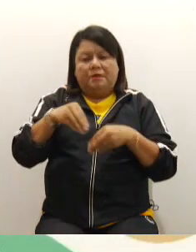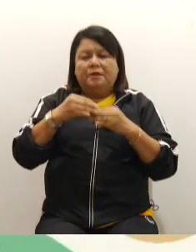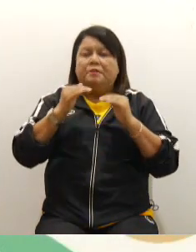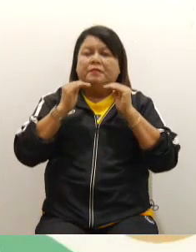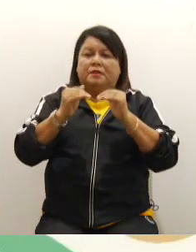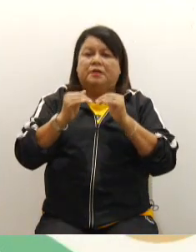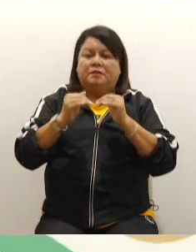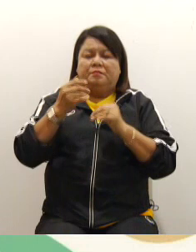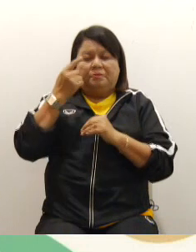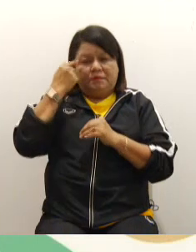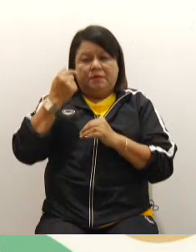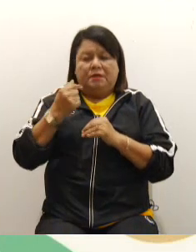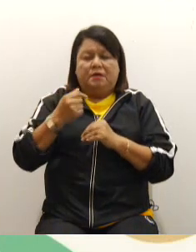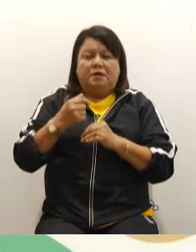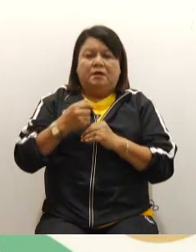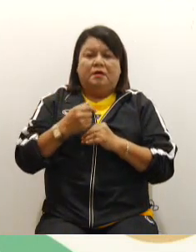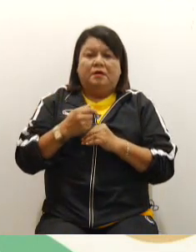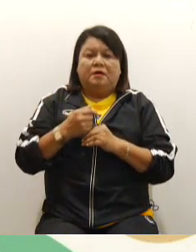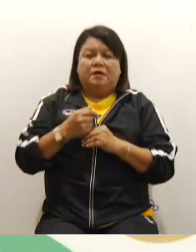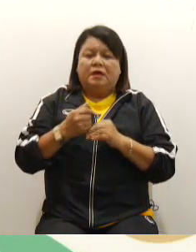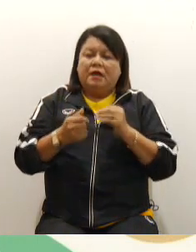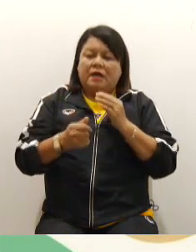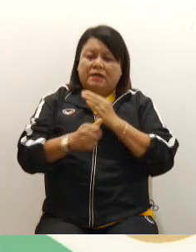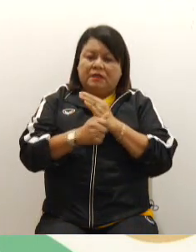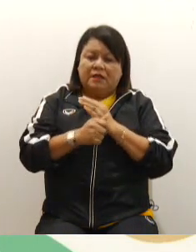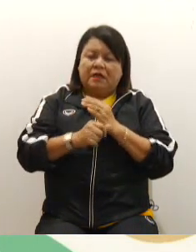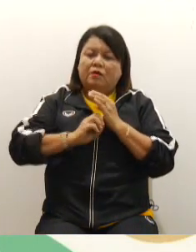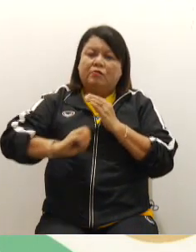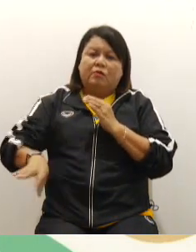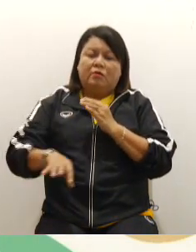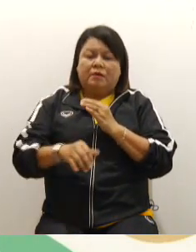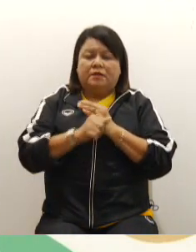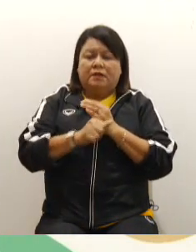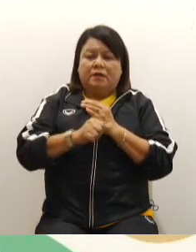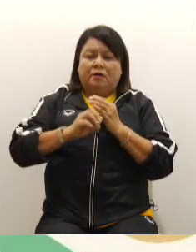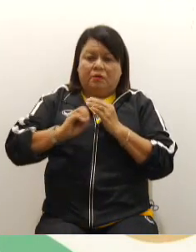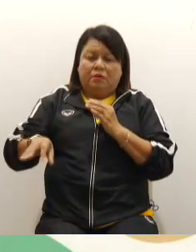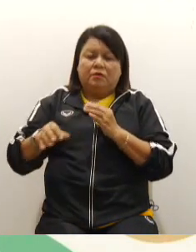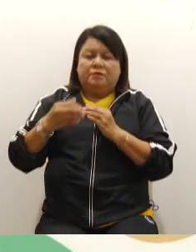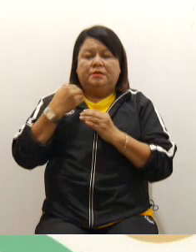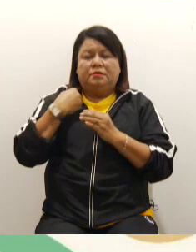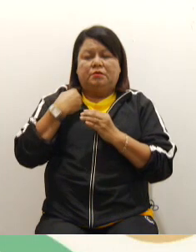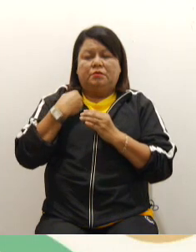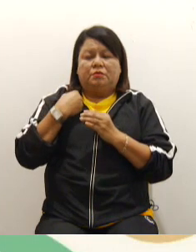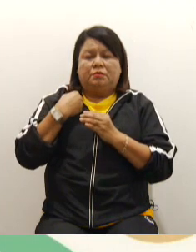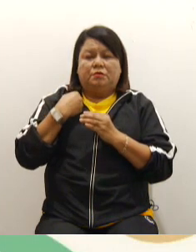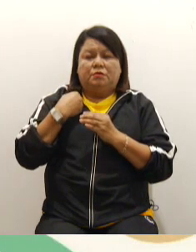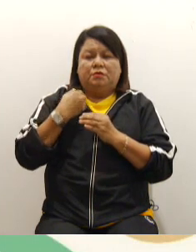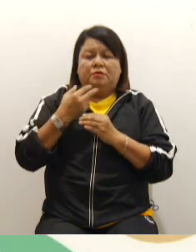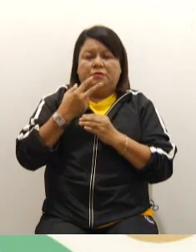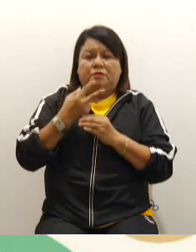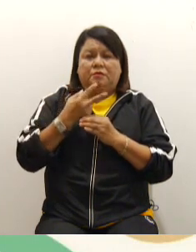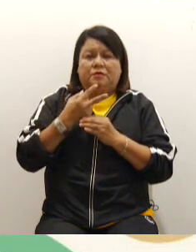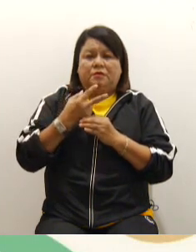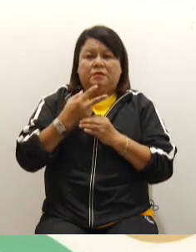ว่าอะไรออกแบบเพื่อกำจัดค่ะกำจัดอันตรายที่มีอยู่อาจจะอันตรายที่มองเห็นอยู่นะมองเห็นอยู่เลยหรืออันตร